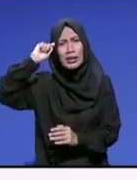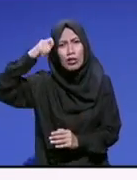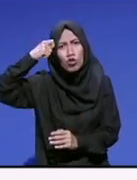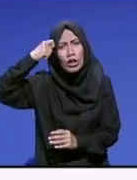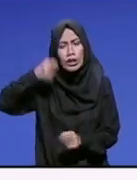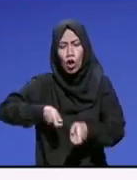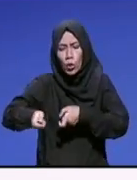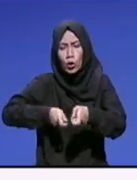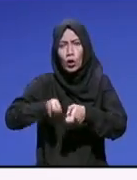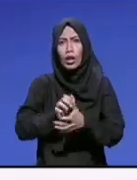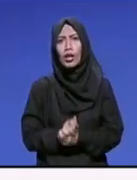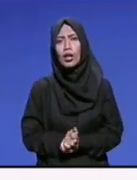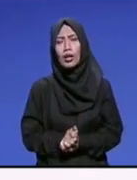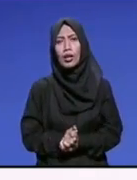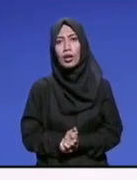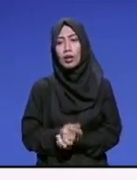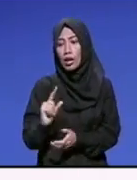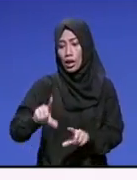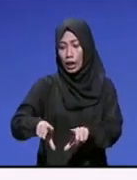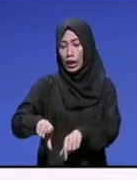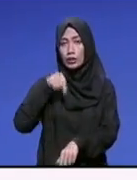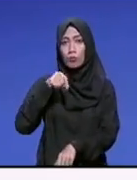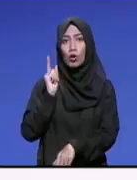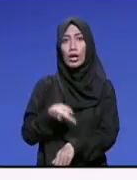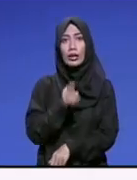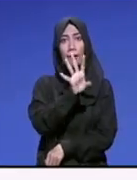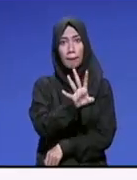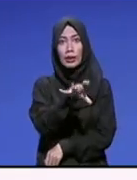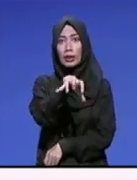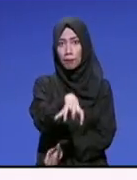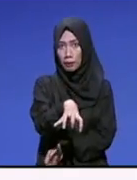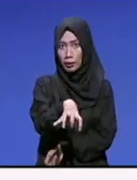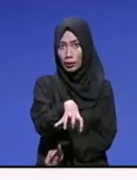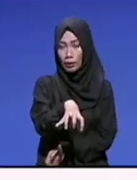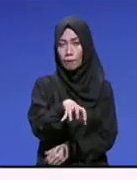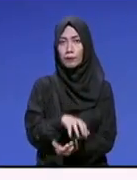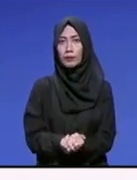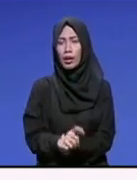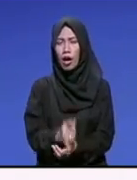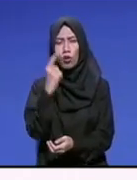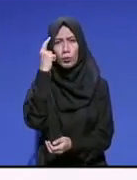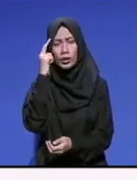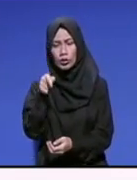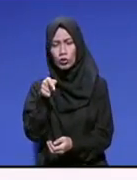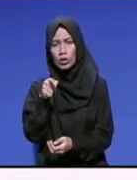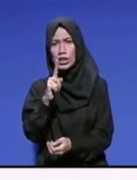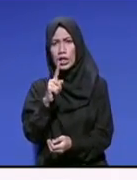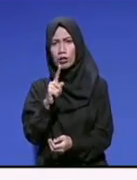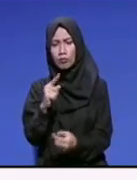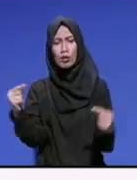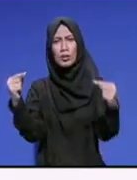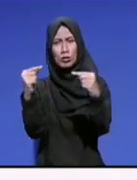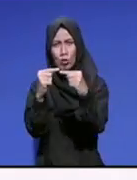Kami temukan ada 4 fasilitas, ya, 4 tempat, ya, kelihatannya satu rangkaian. Saat ini